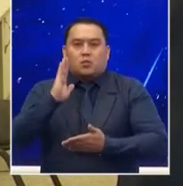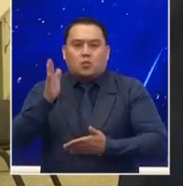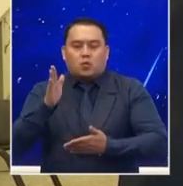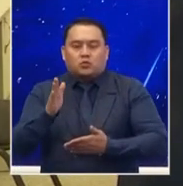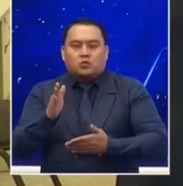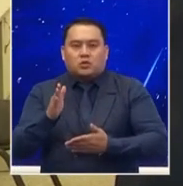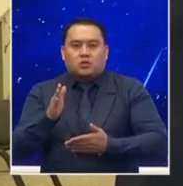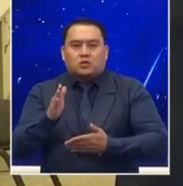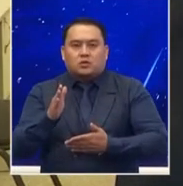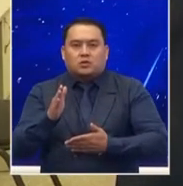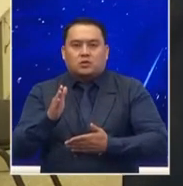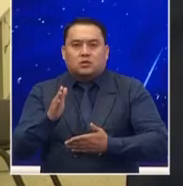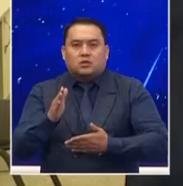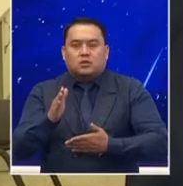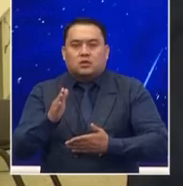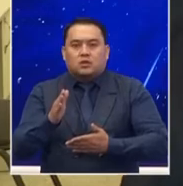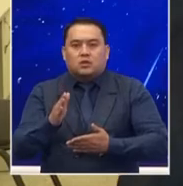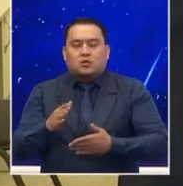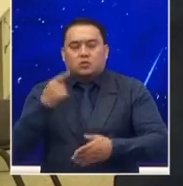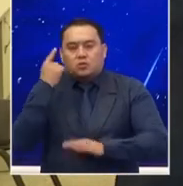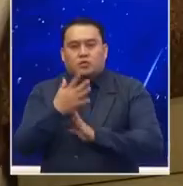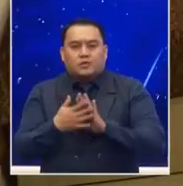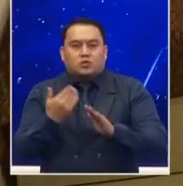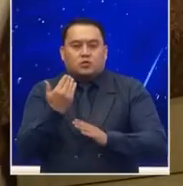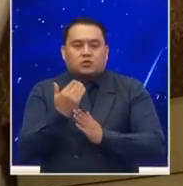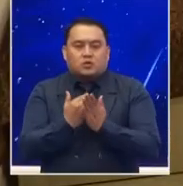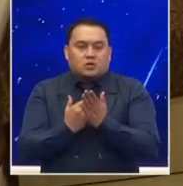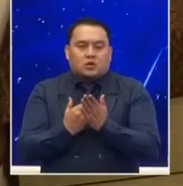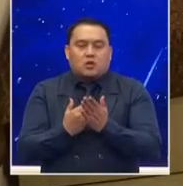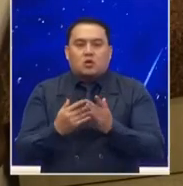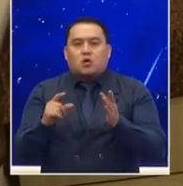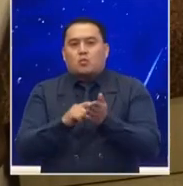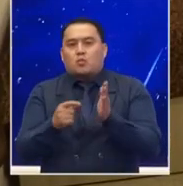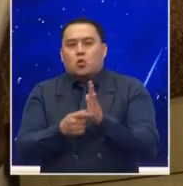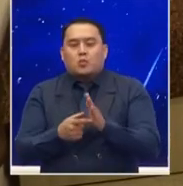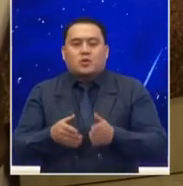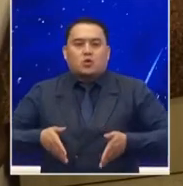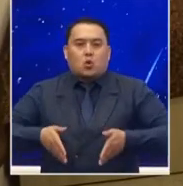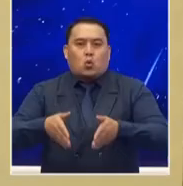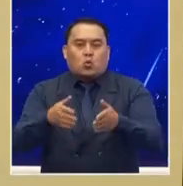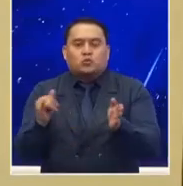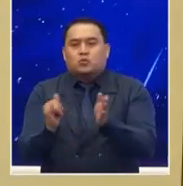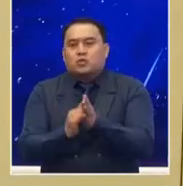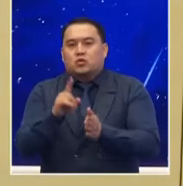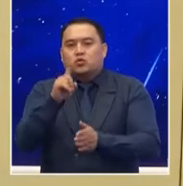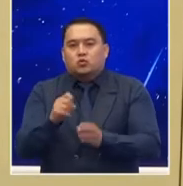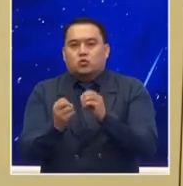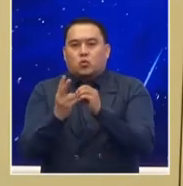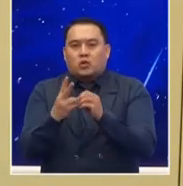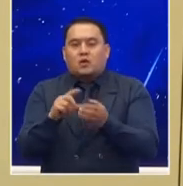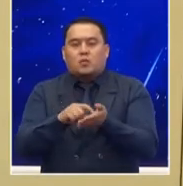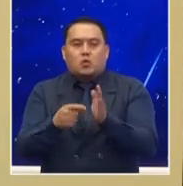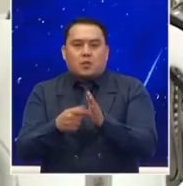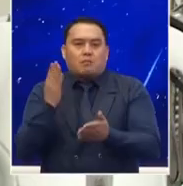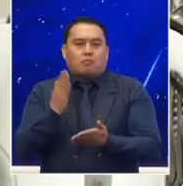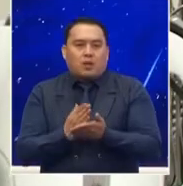қорғайтын, халықтың денсаулығын қорғайтын. Вот біз соның шығана істеп жатырмыз. Бөлмелер ұзын дәліздің қос қапталына орналасқан. 112 бөлме бар. 2 және